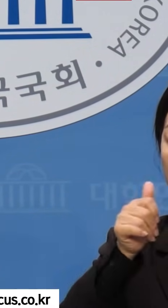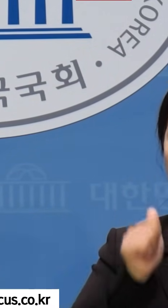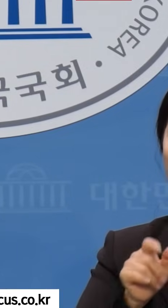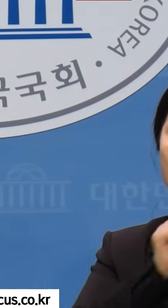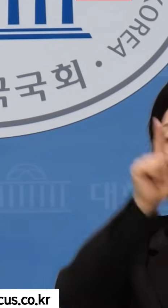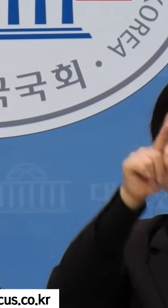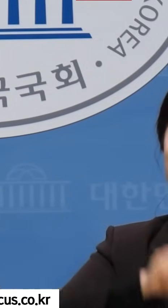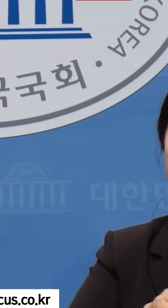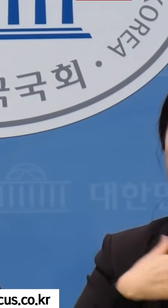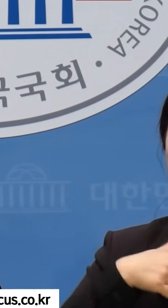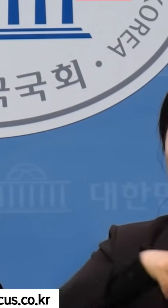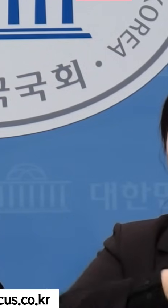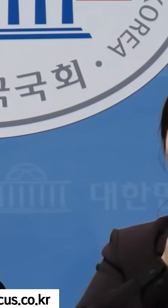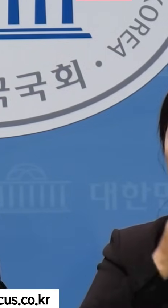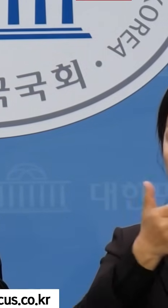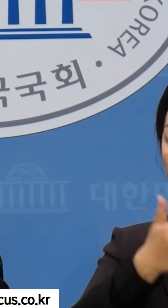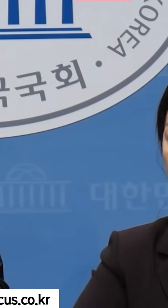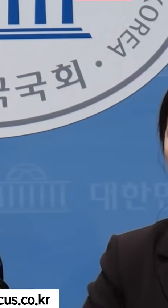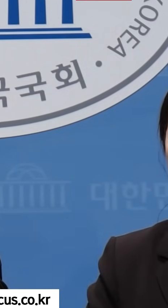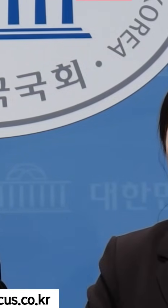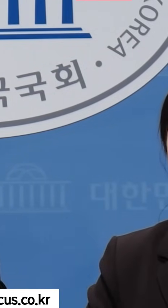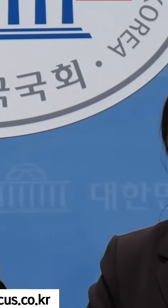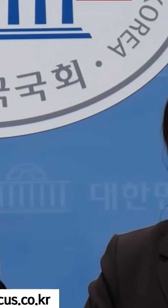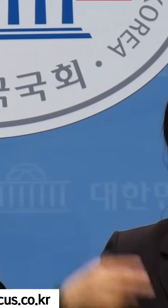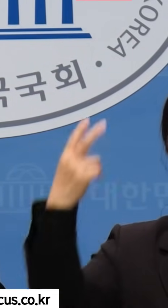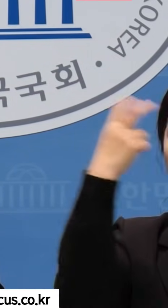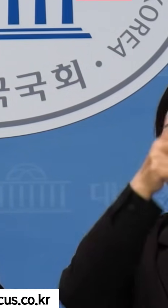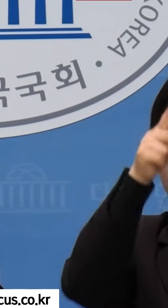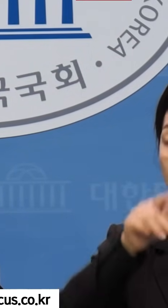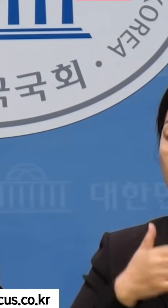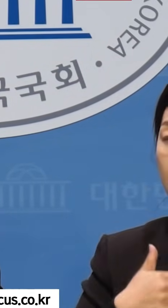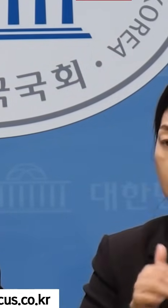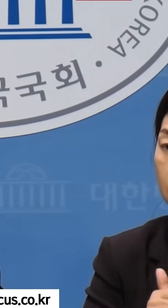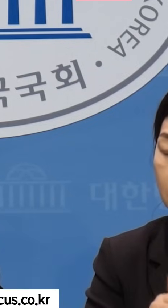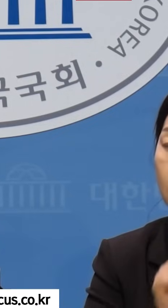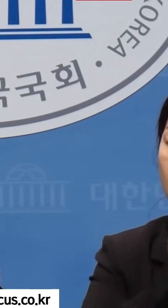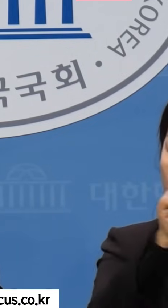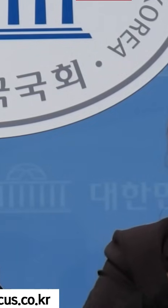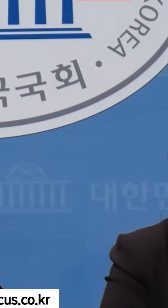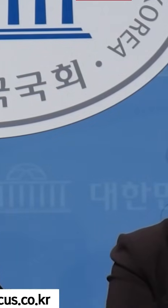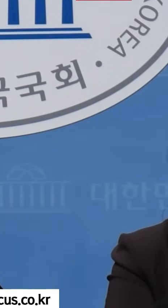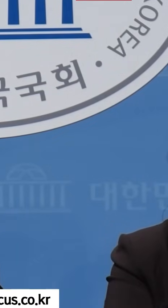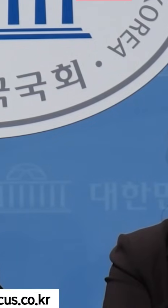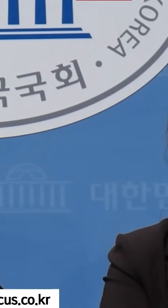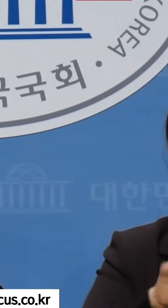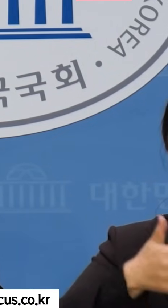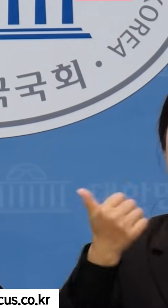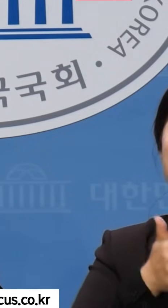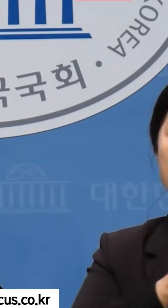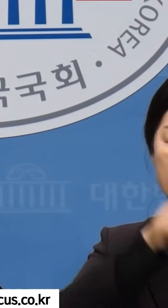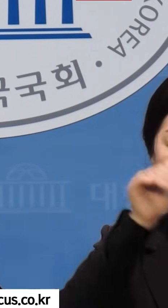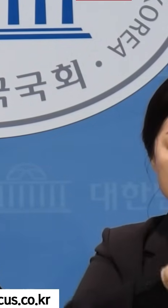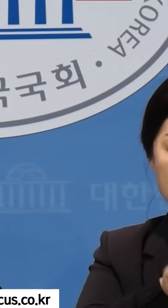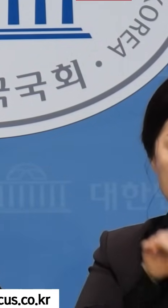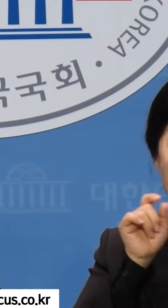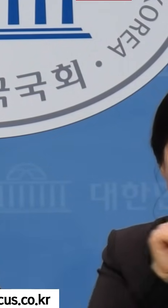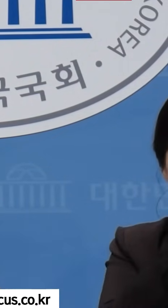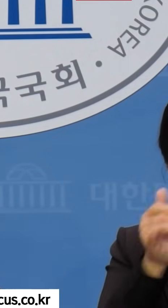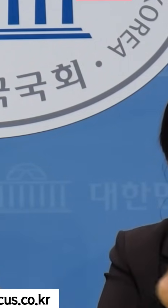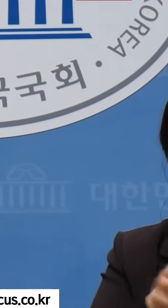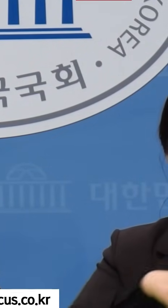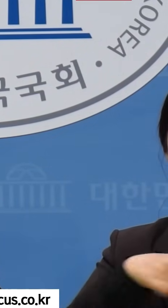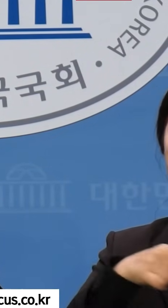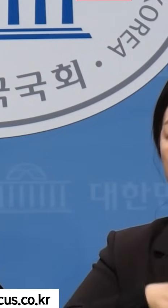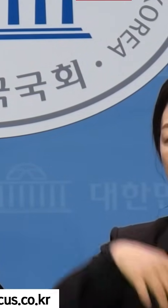합니다. 검찰이 저를 기소한 것은 총선을 앞둔 정치적 기획으로 정치